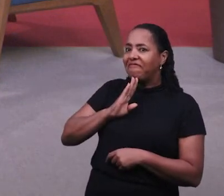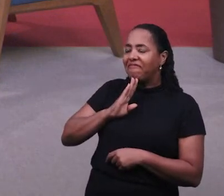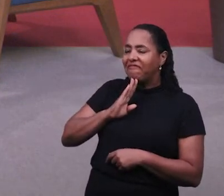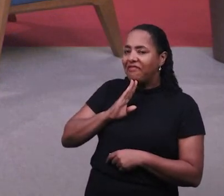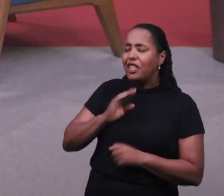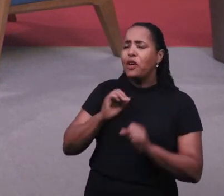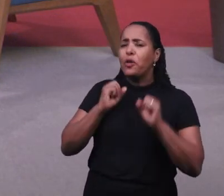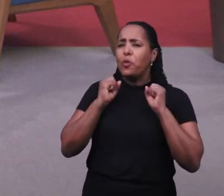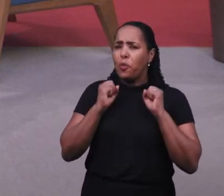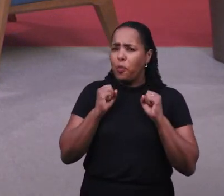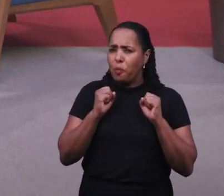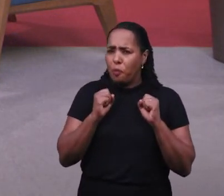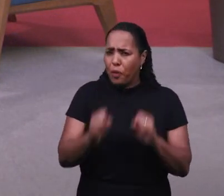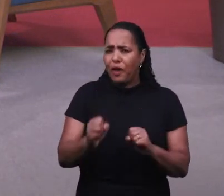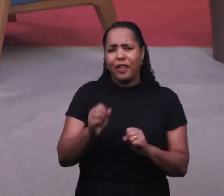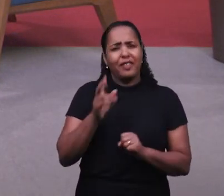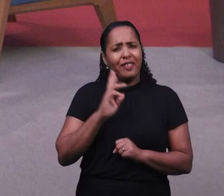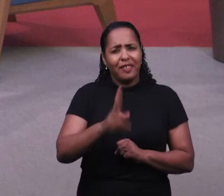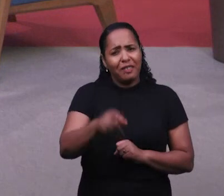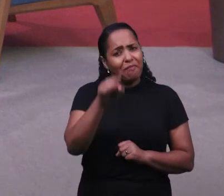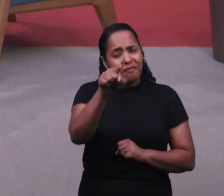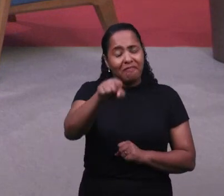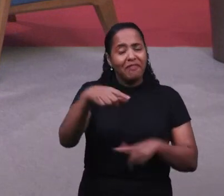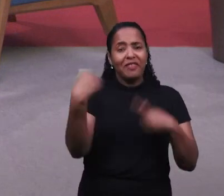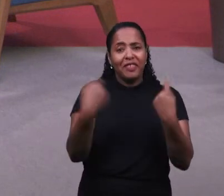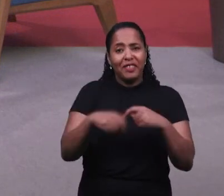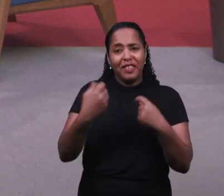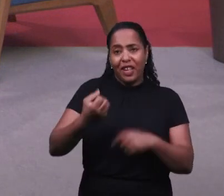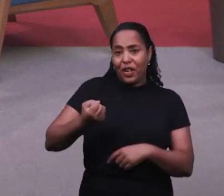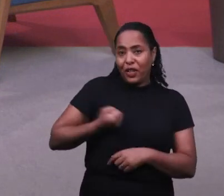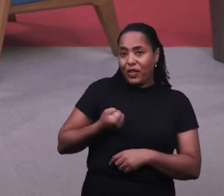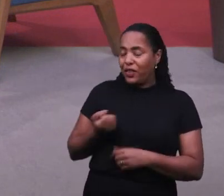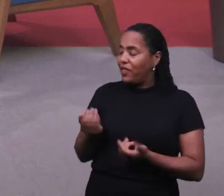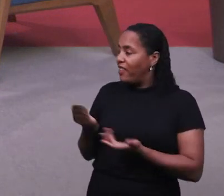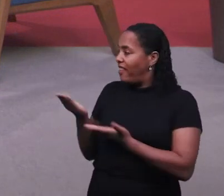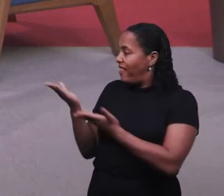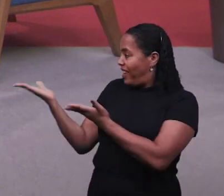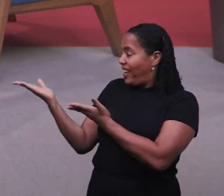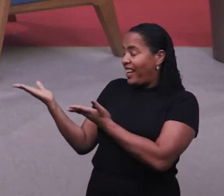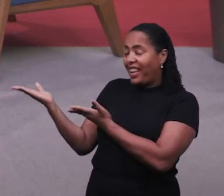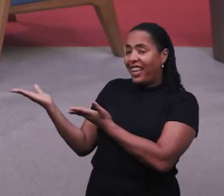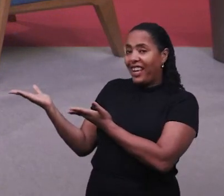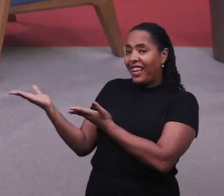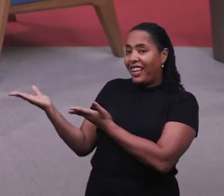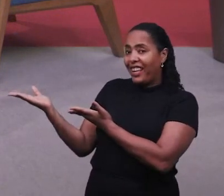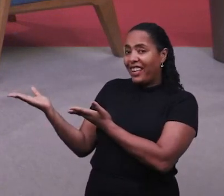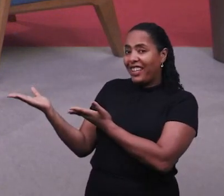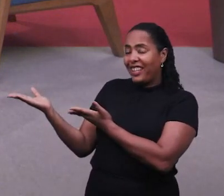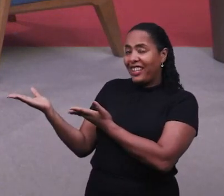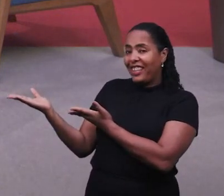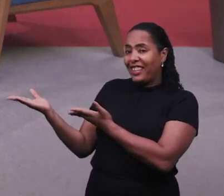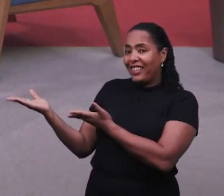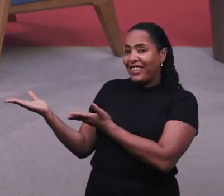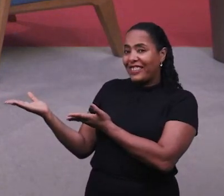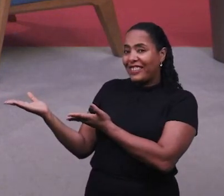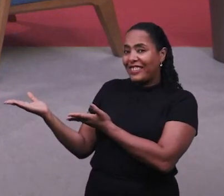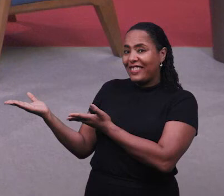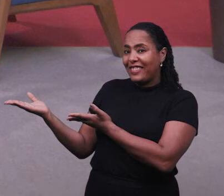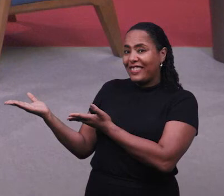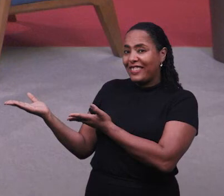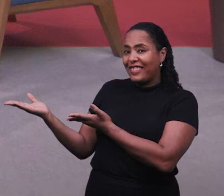gratuit. Et vous pouvez faire toujours quand vous avez besoin. Le numéro est celui qui est affiché à l'écran,